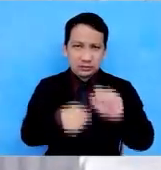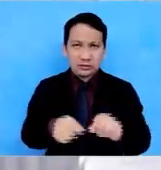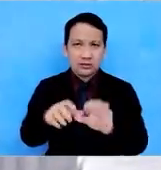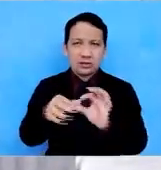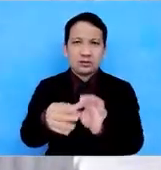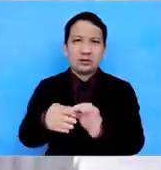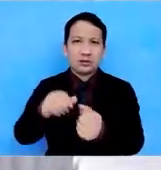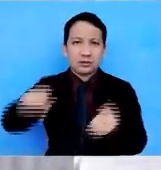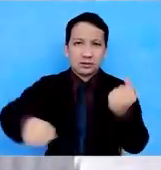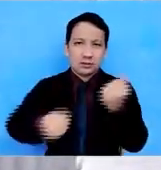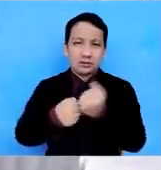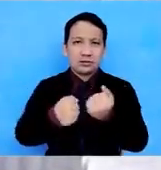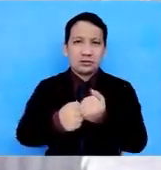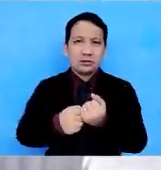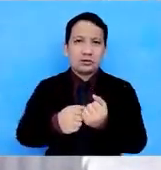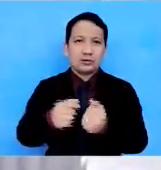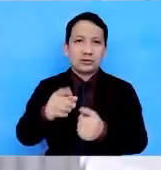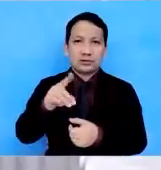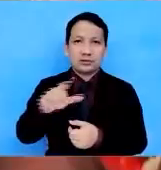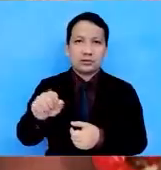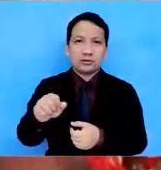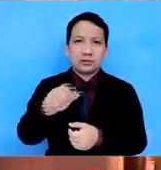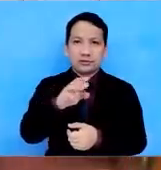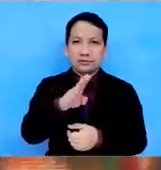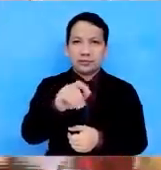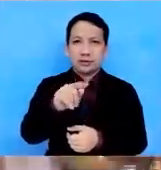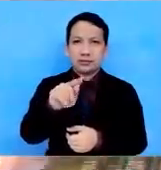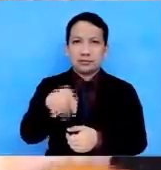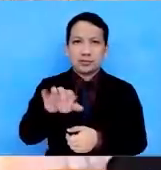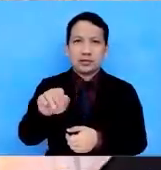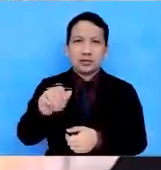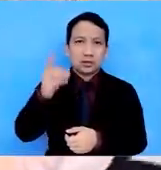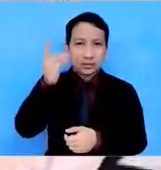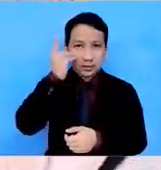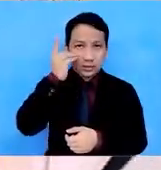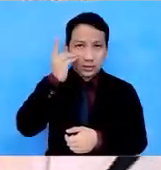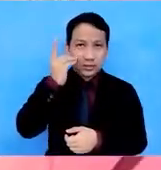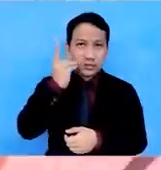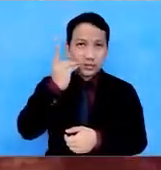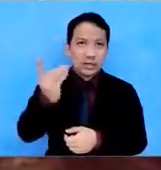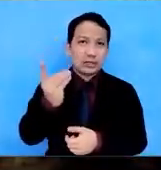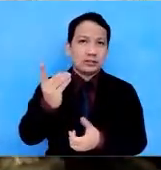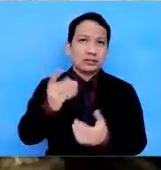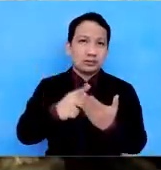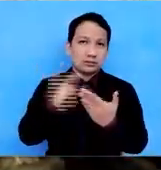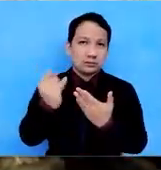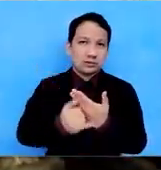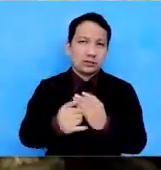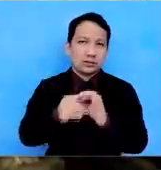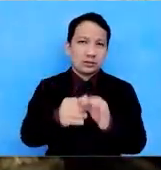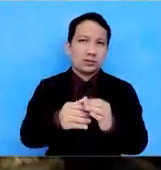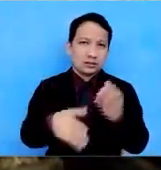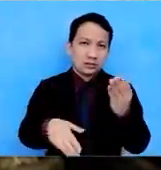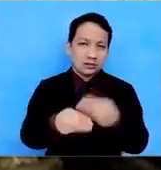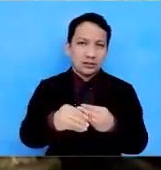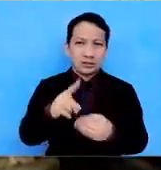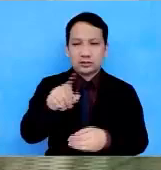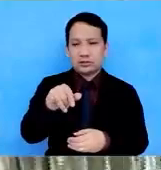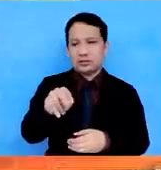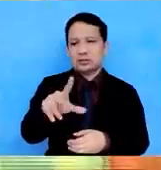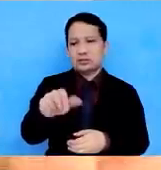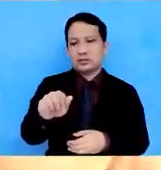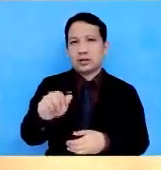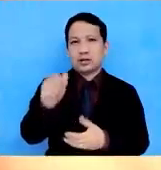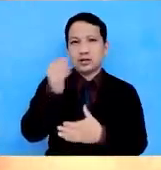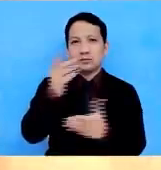Suportado rin ni Golden Globe at BAFTA nominee Dolly De Leon ang proyekto. Umaasa si Zena na sa simpleng